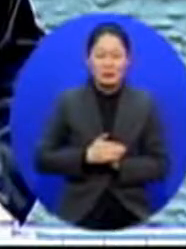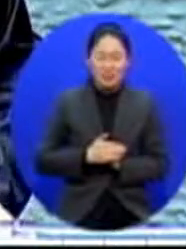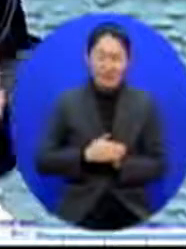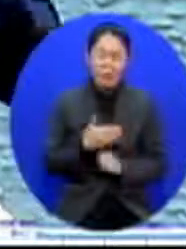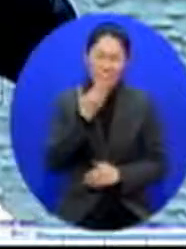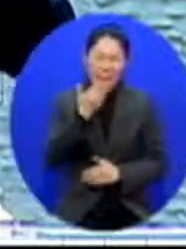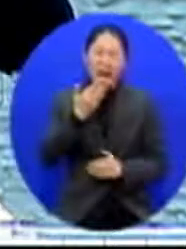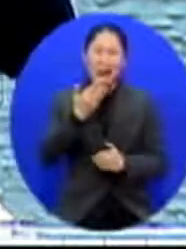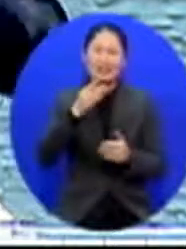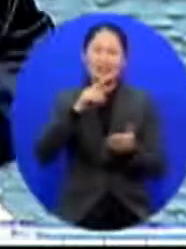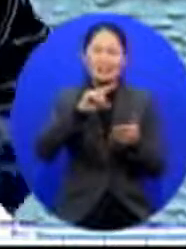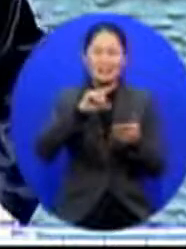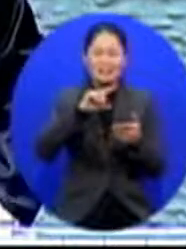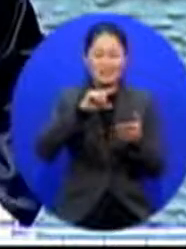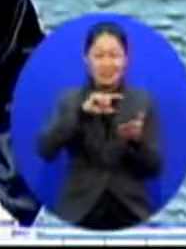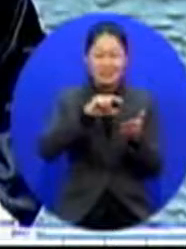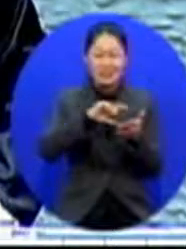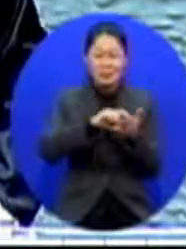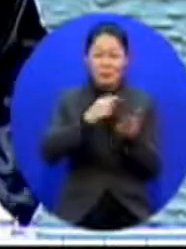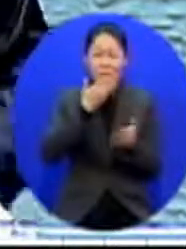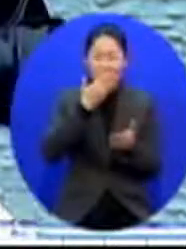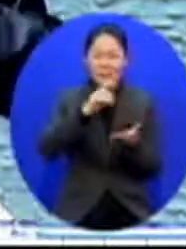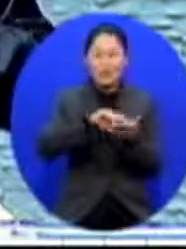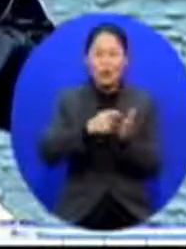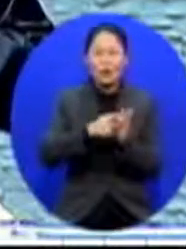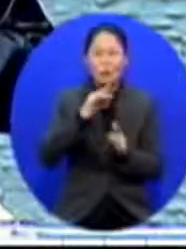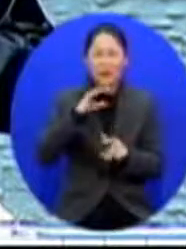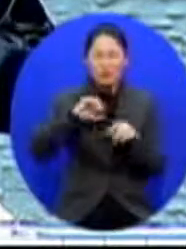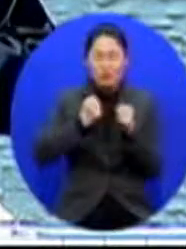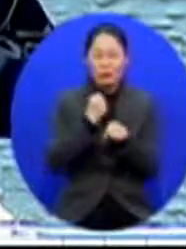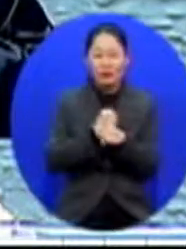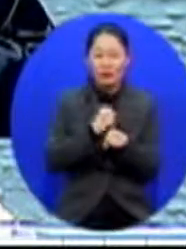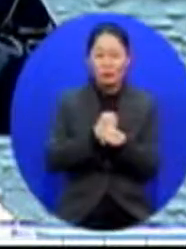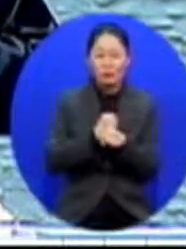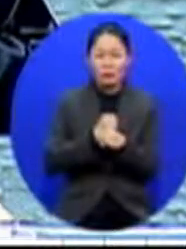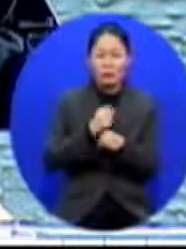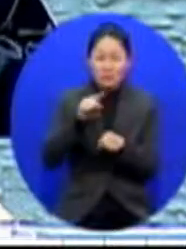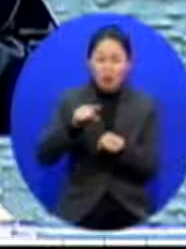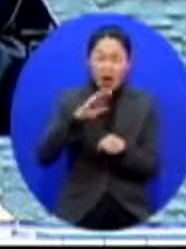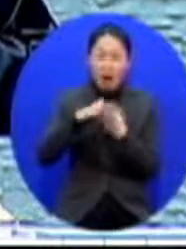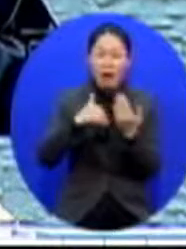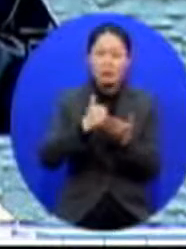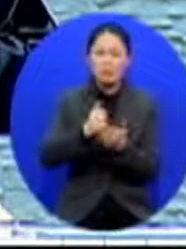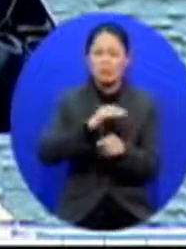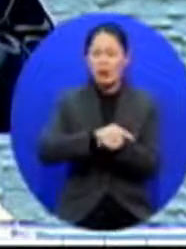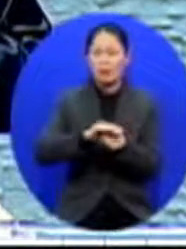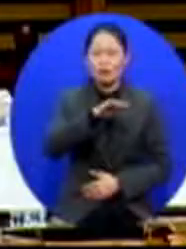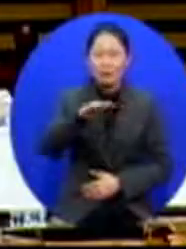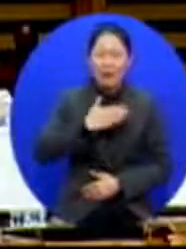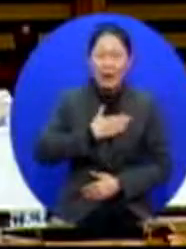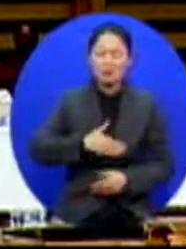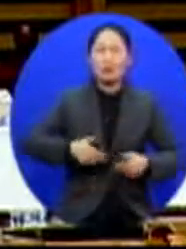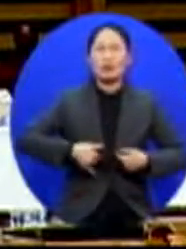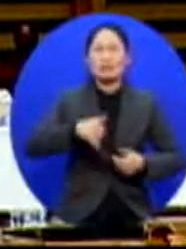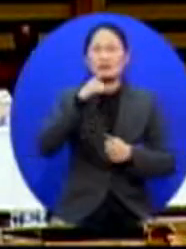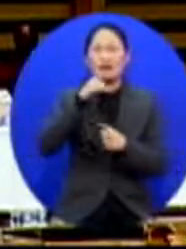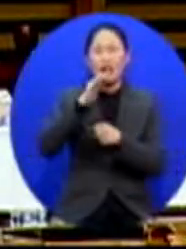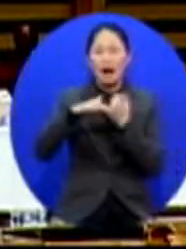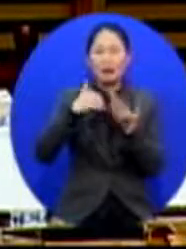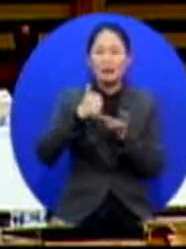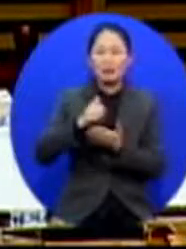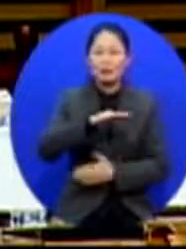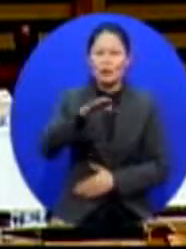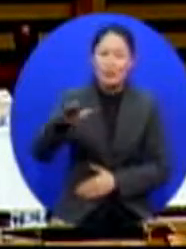그 하나님을 제대로 안 믿는 거 자는 하나님 나 사랑 하신다고 믿으면 그럴 수가 없죠 하나님께서